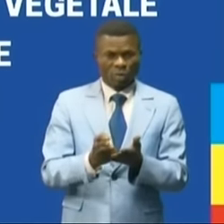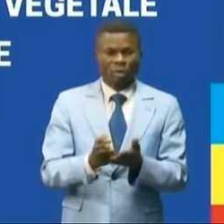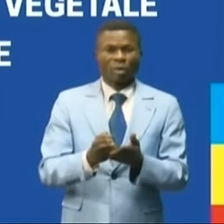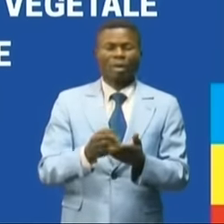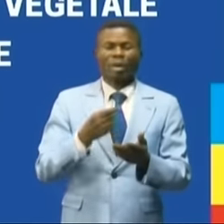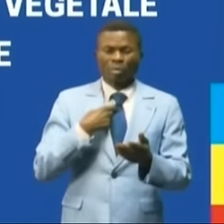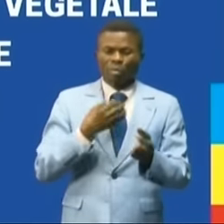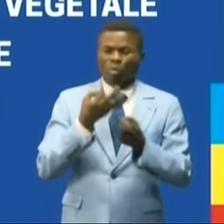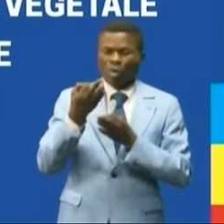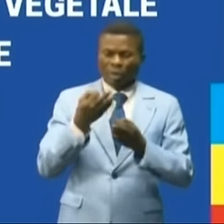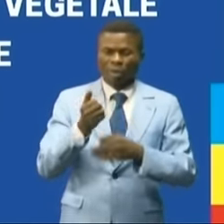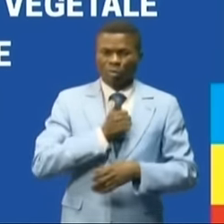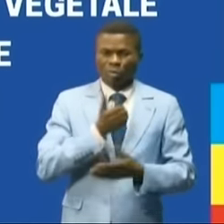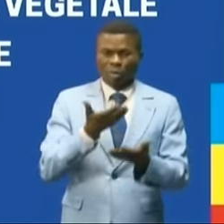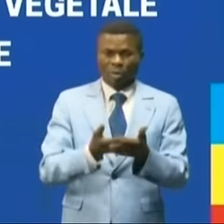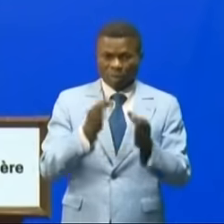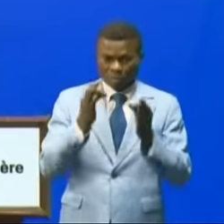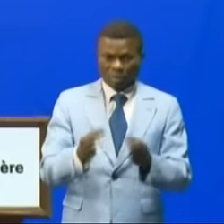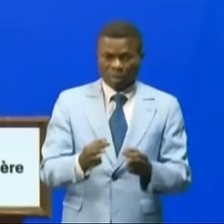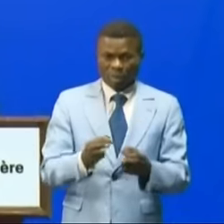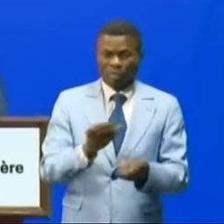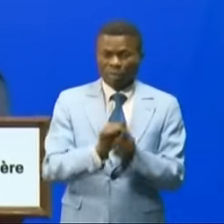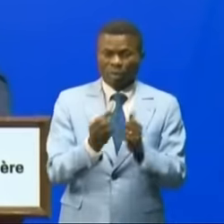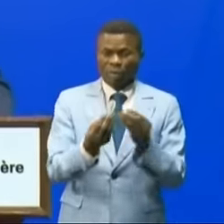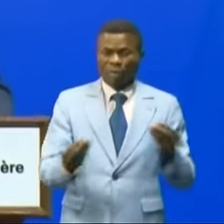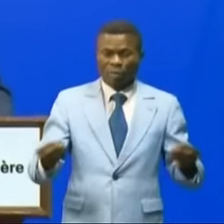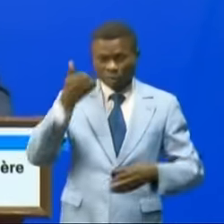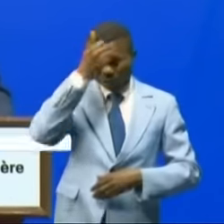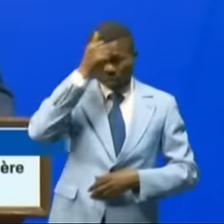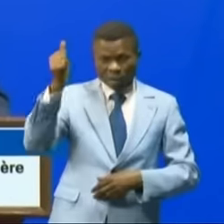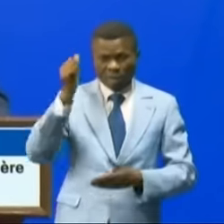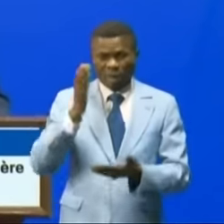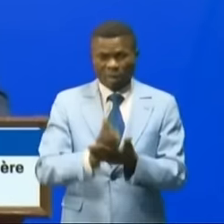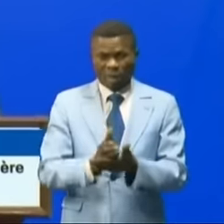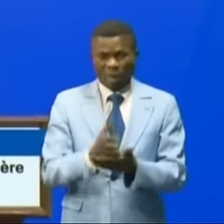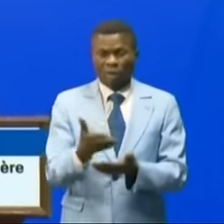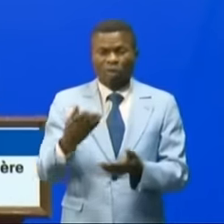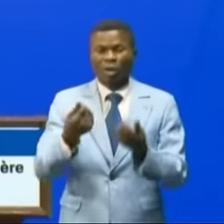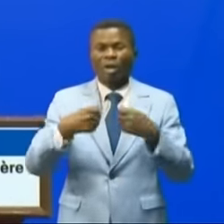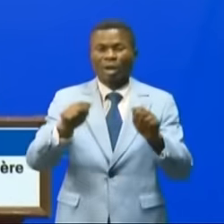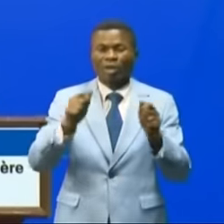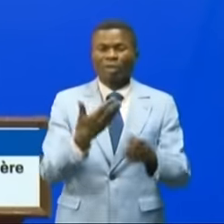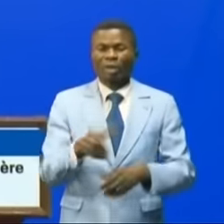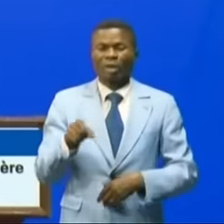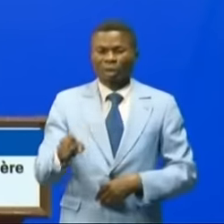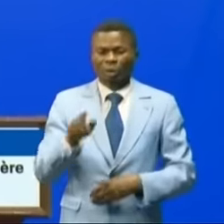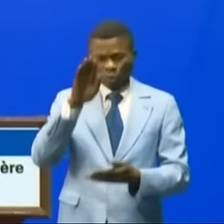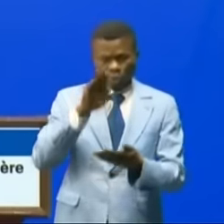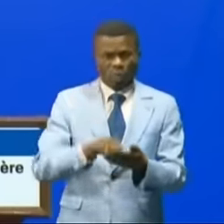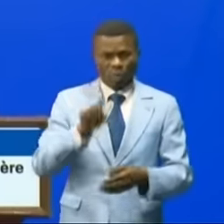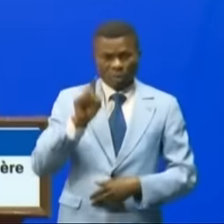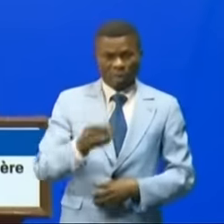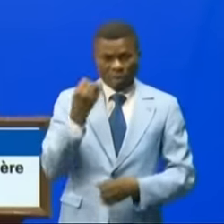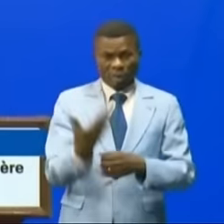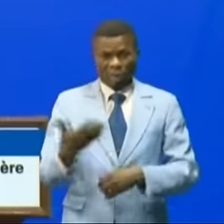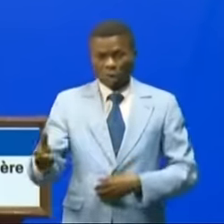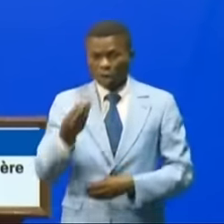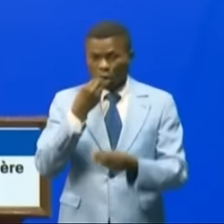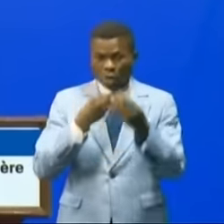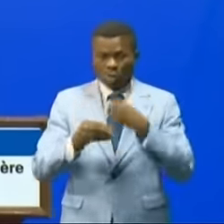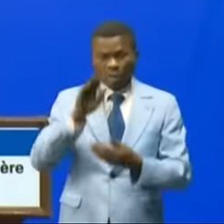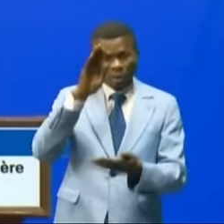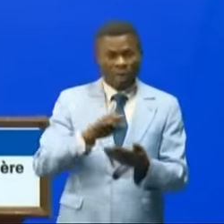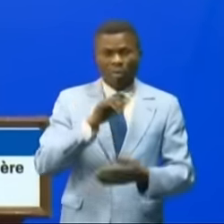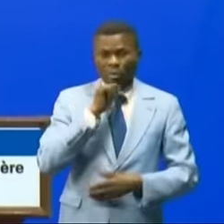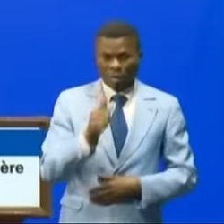vais les supprimer. L'effet immédiat devrait être que le prix de revient de ces produits va diminuer. Et si le prix de revient de produits